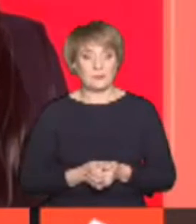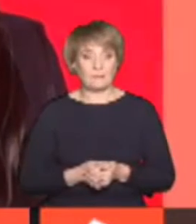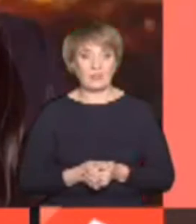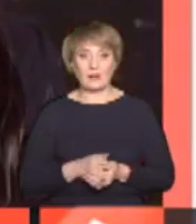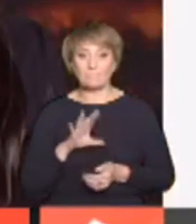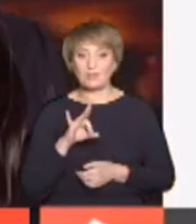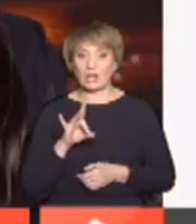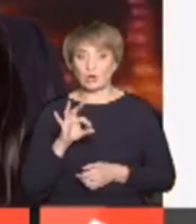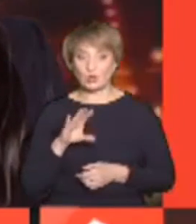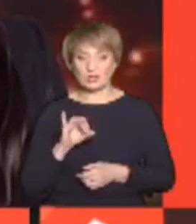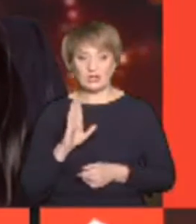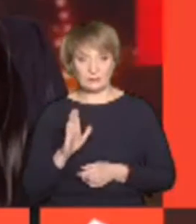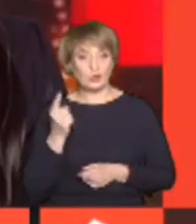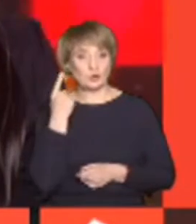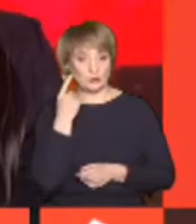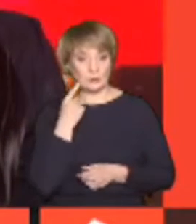Пане Мирославе, чуєте нас?